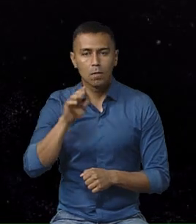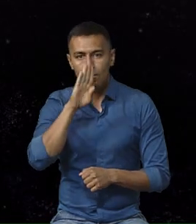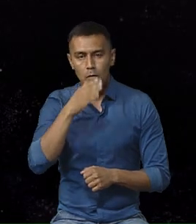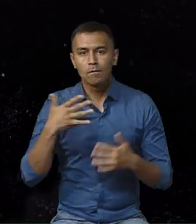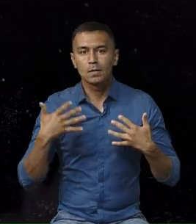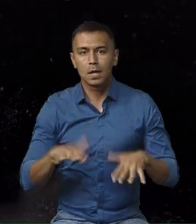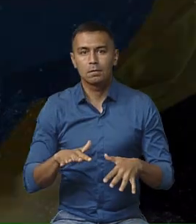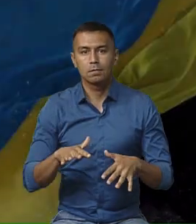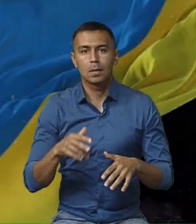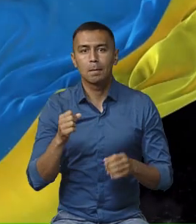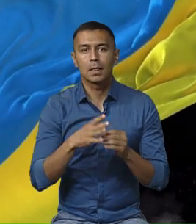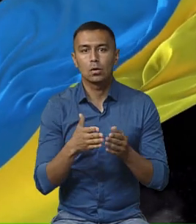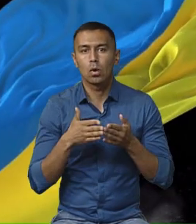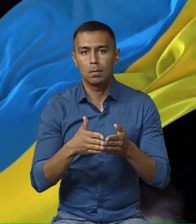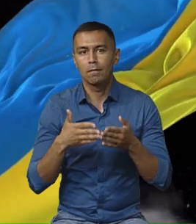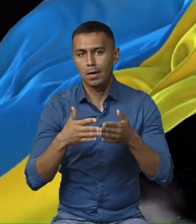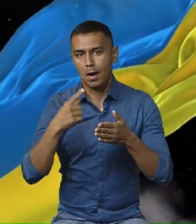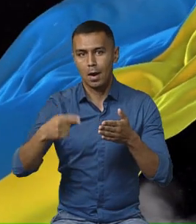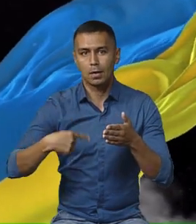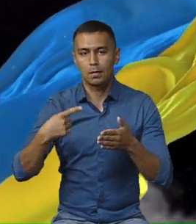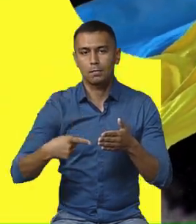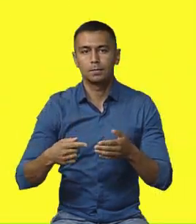втратив 15 кораблів та катерів.